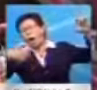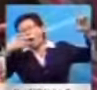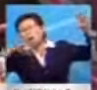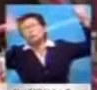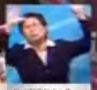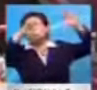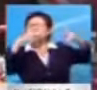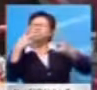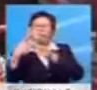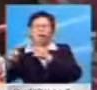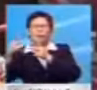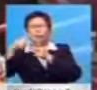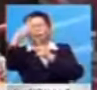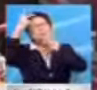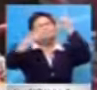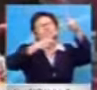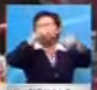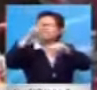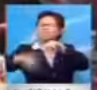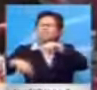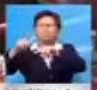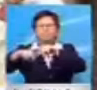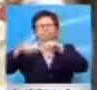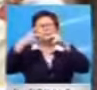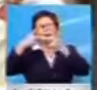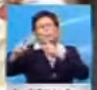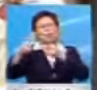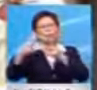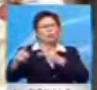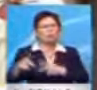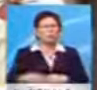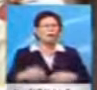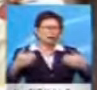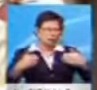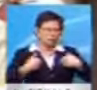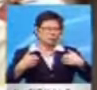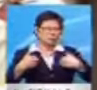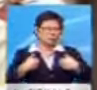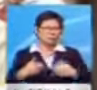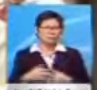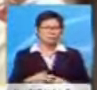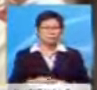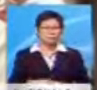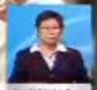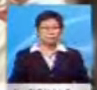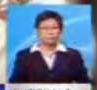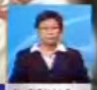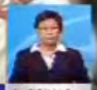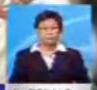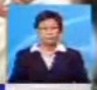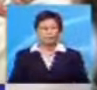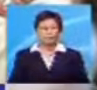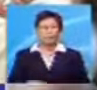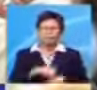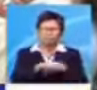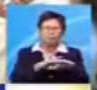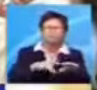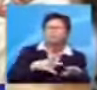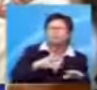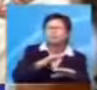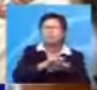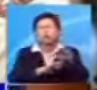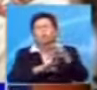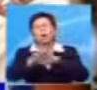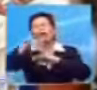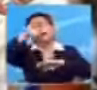ini tidak sesuai untuk melancong adalah sebab dari segi keselesaan